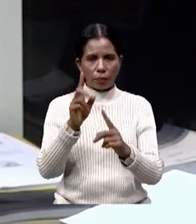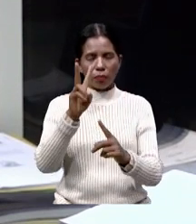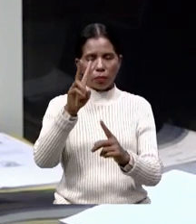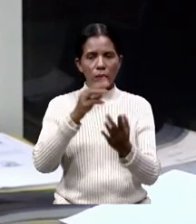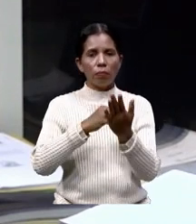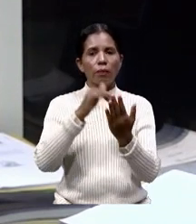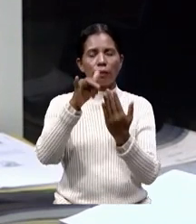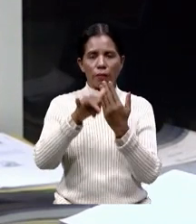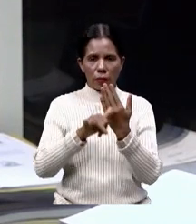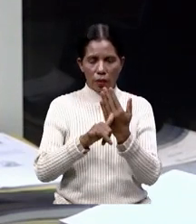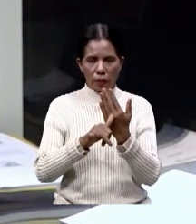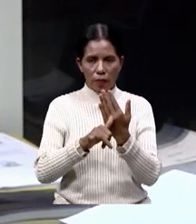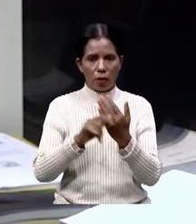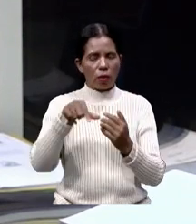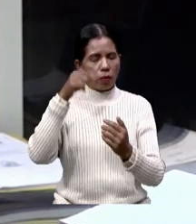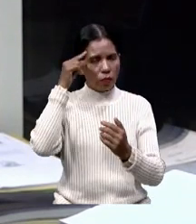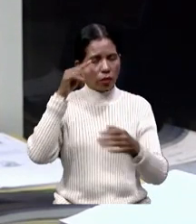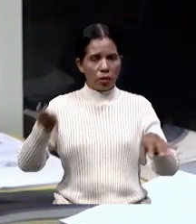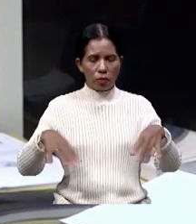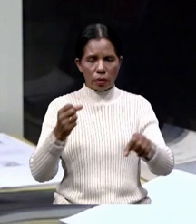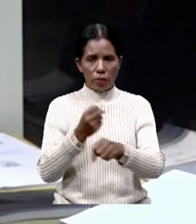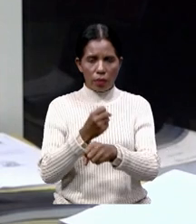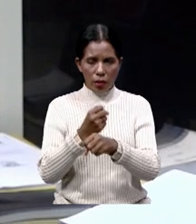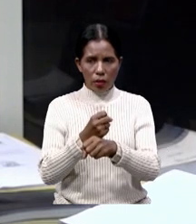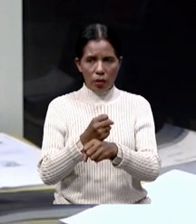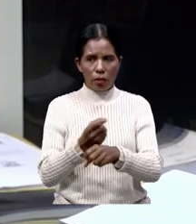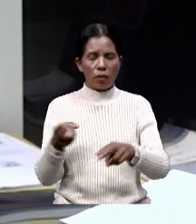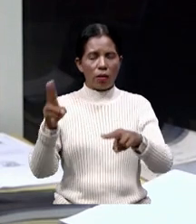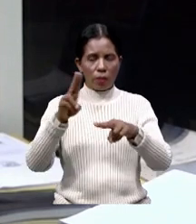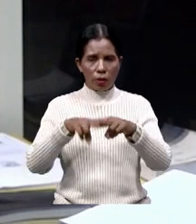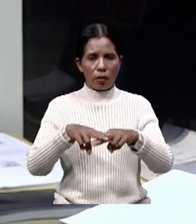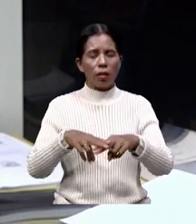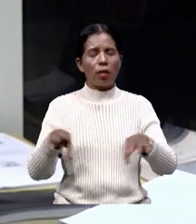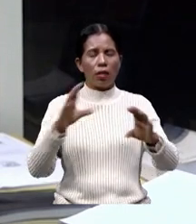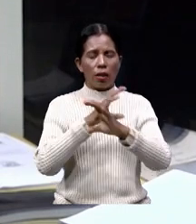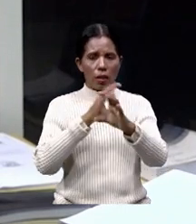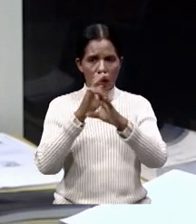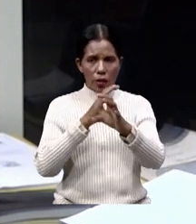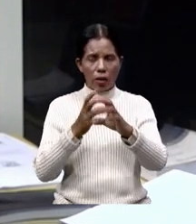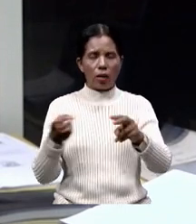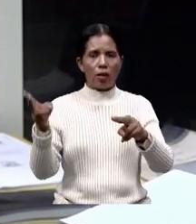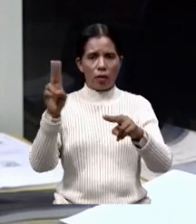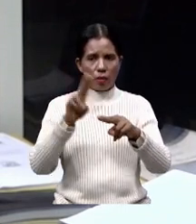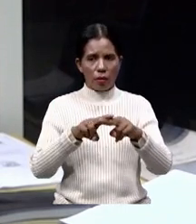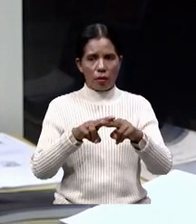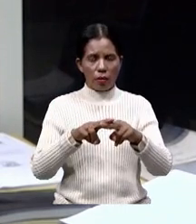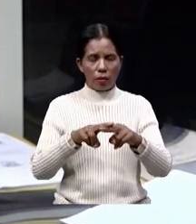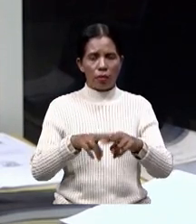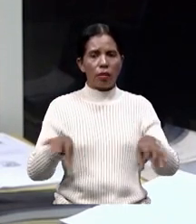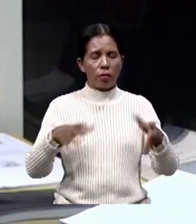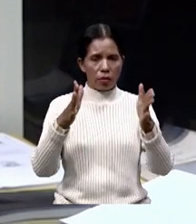maio governo esportuan kuri aumenta tan transporte aumenta tan